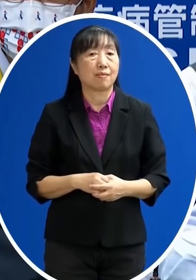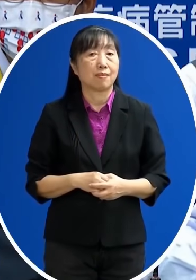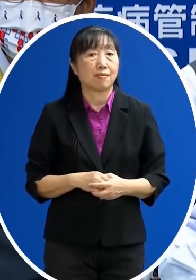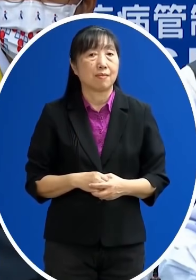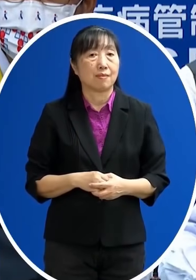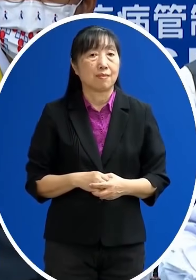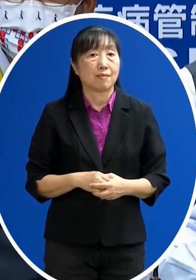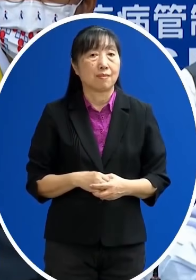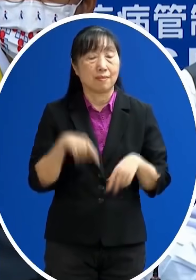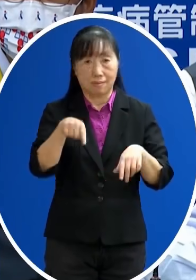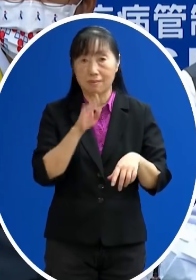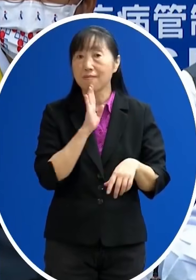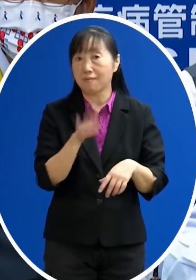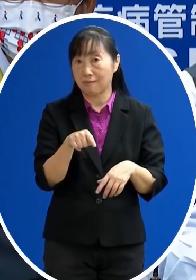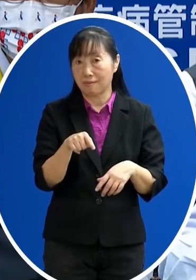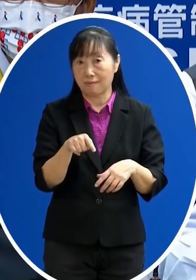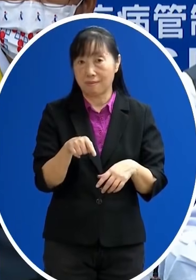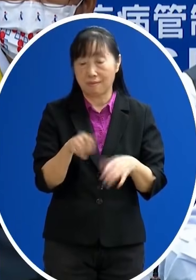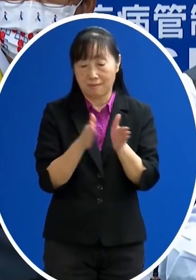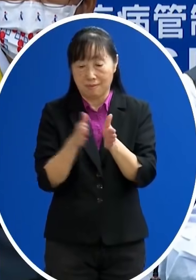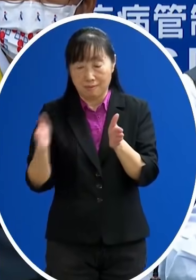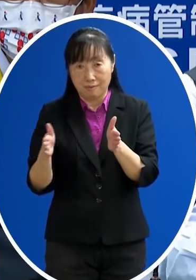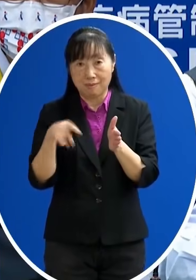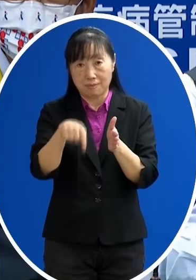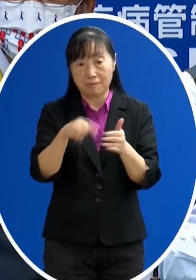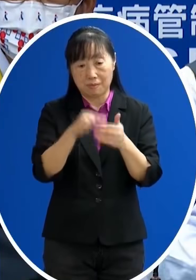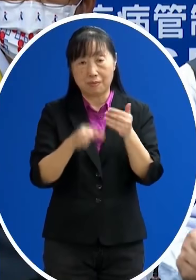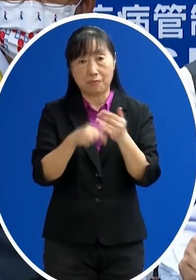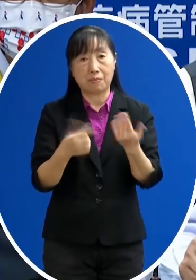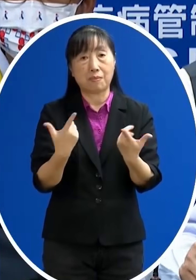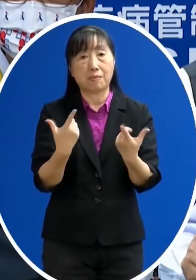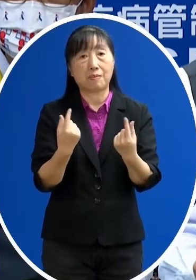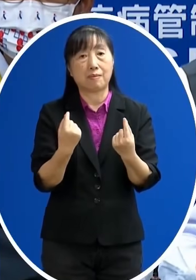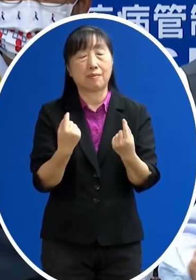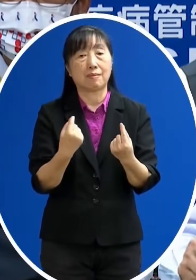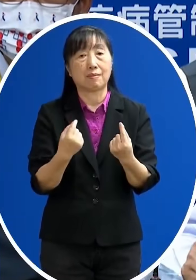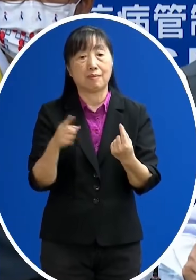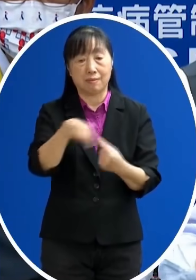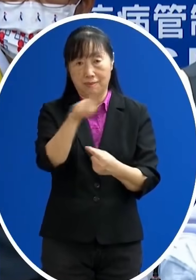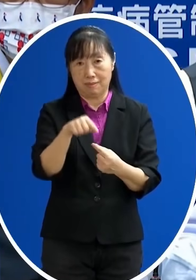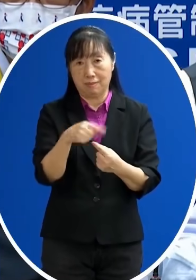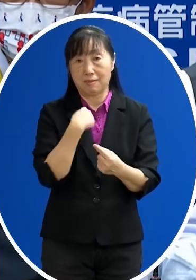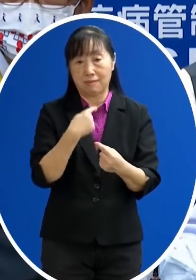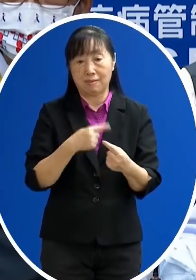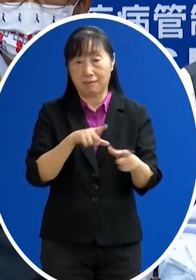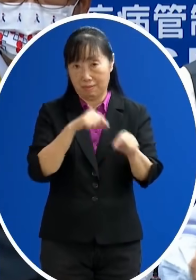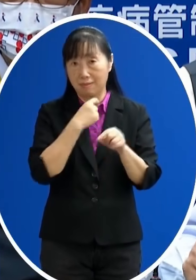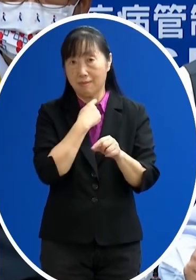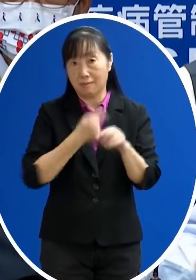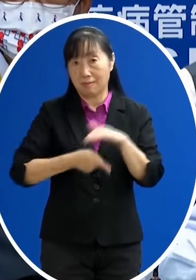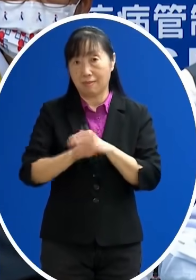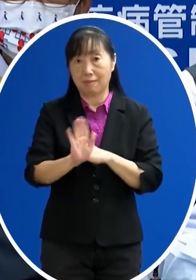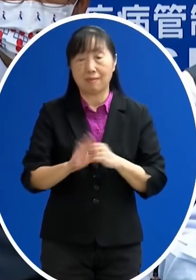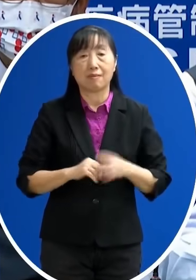那这个是我们哈，基本上在延迟警戒的措施哈，这是一个规范哈，大家不能够违反。